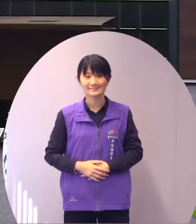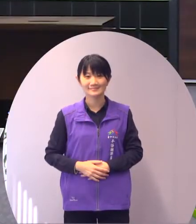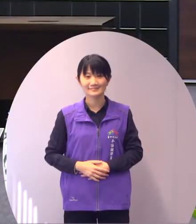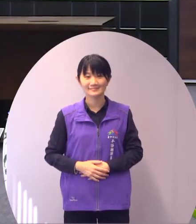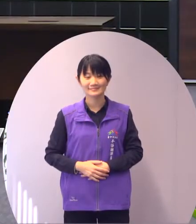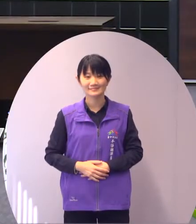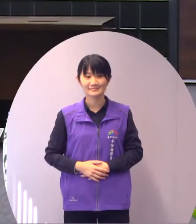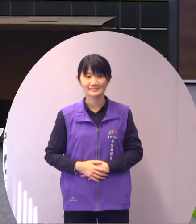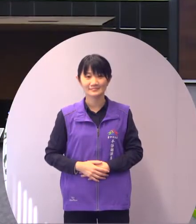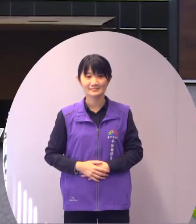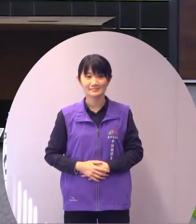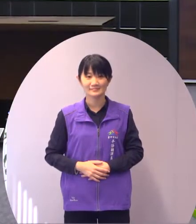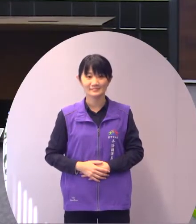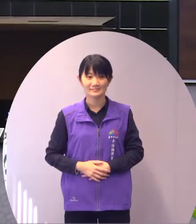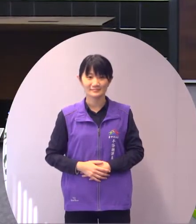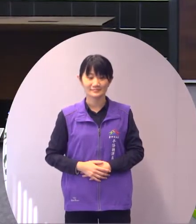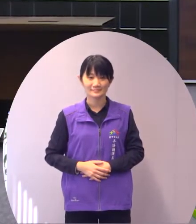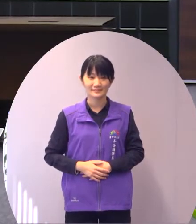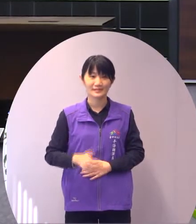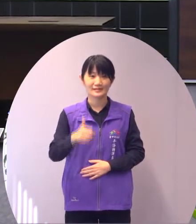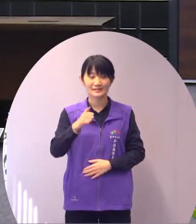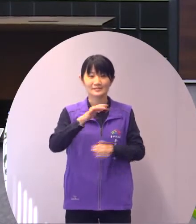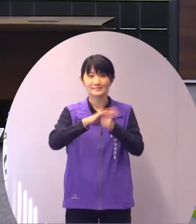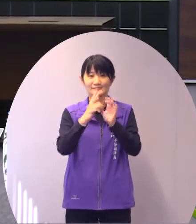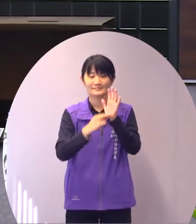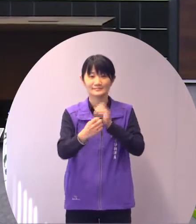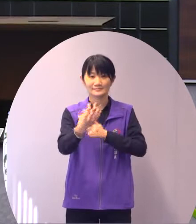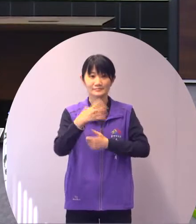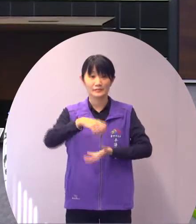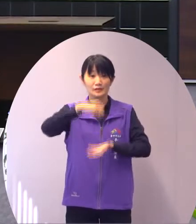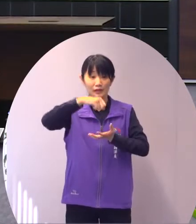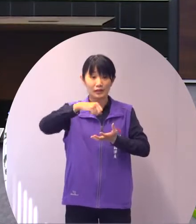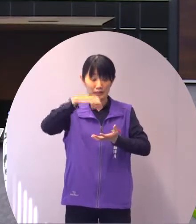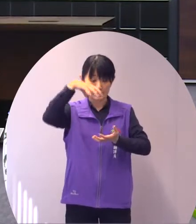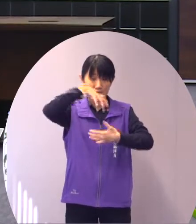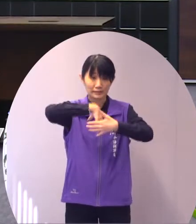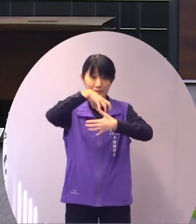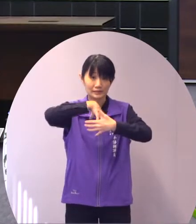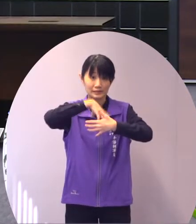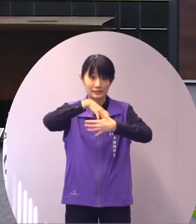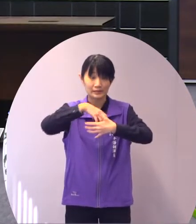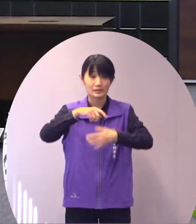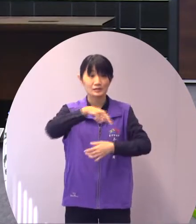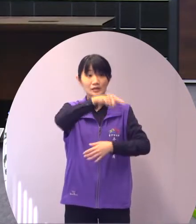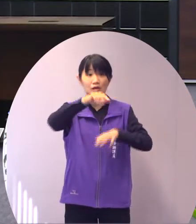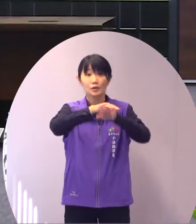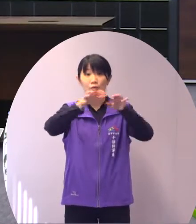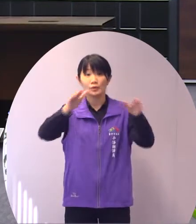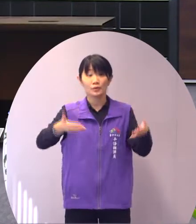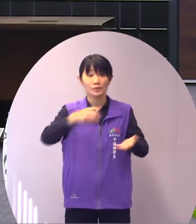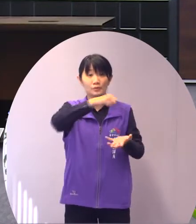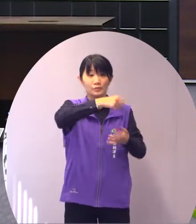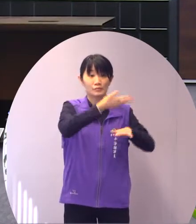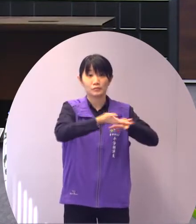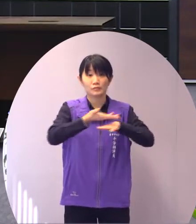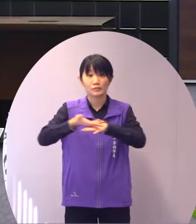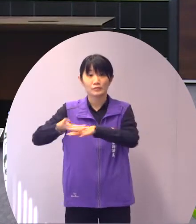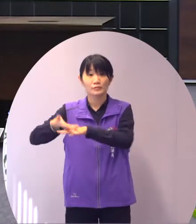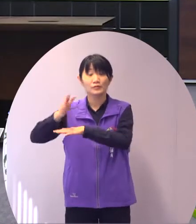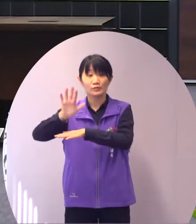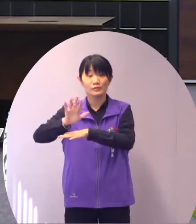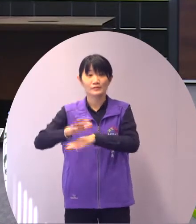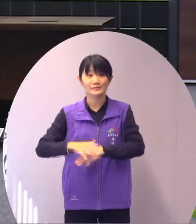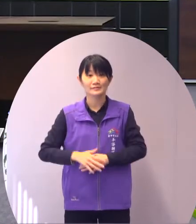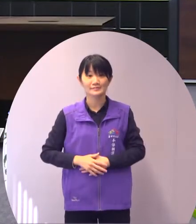谢玉山总干事的说明哈。那个袋子里面，大家这个桌上都有一个袋子嘛，袋子里面有一些这